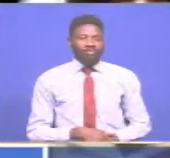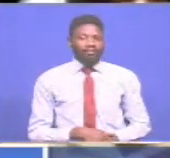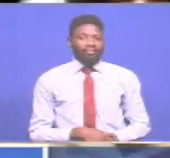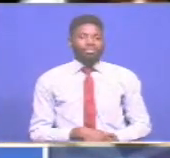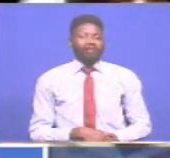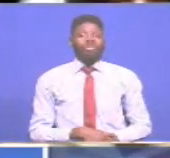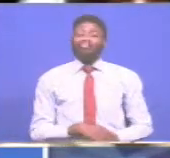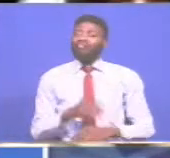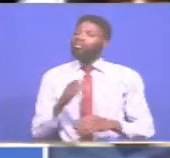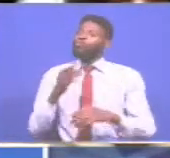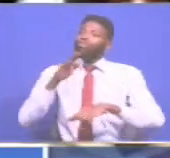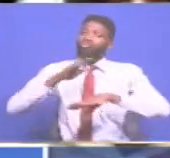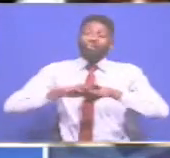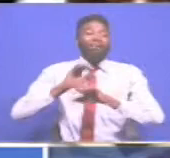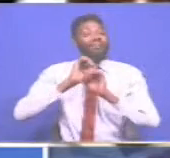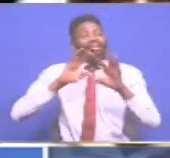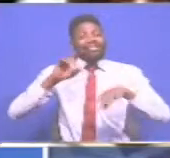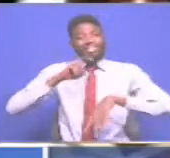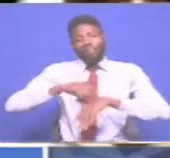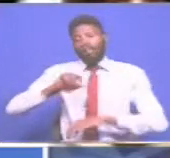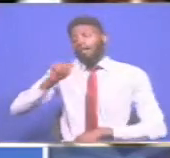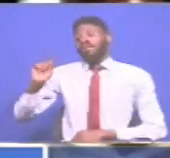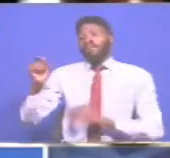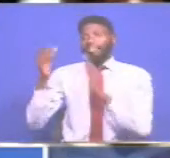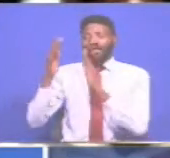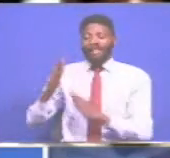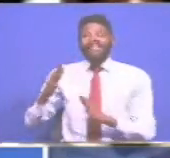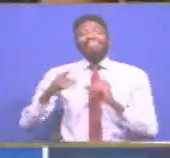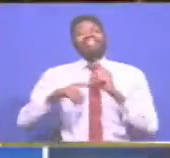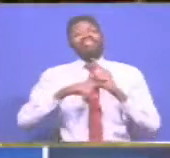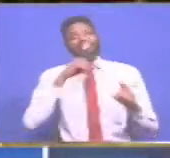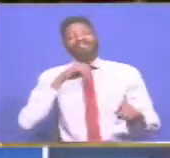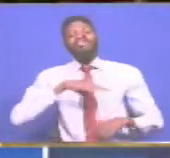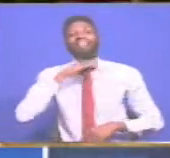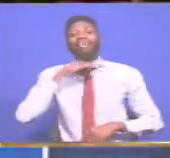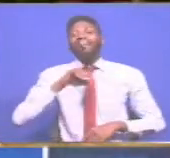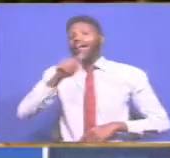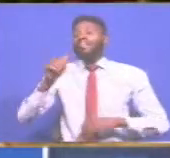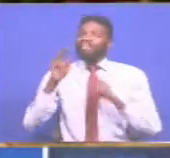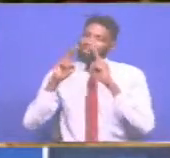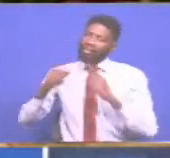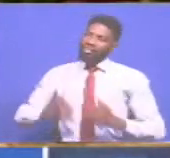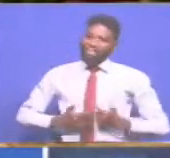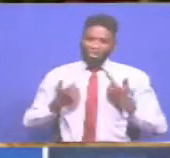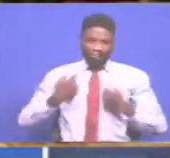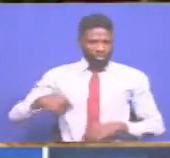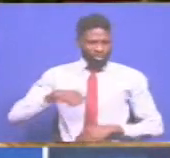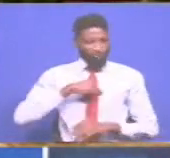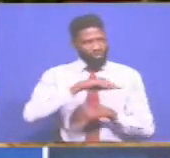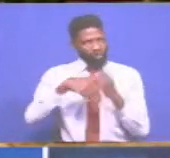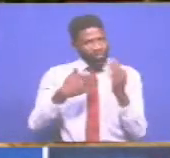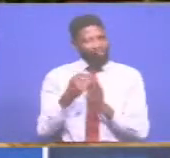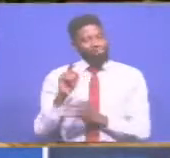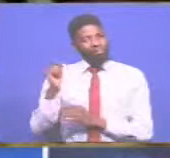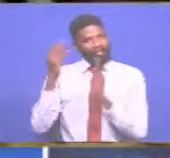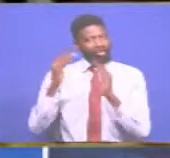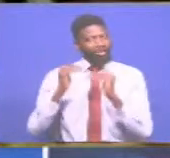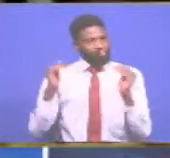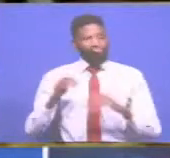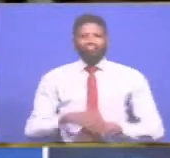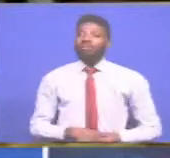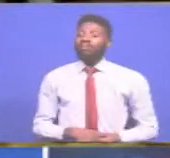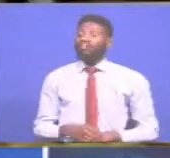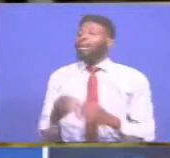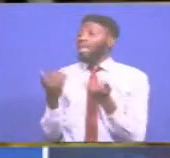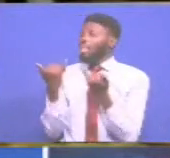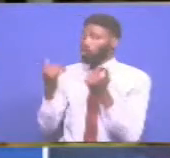wengine wanapouawa na wengine wanakaa kwa amani, na sisi wote ni wa Kenya. The insecurity is now posing another challenge for hundreds of